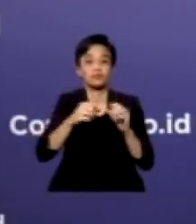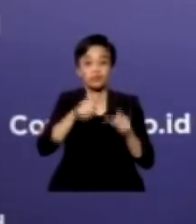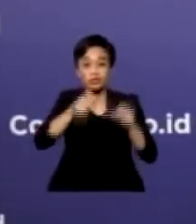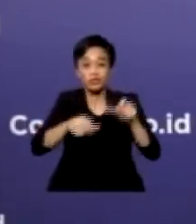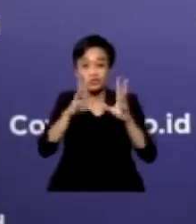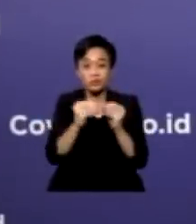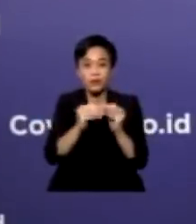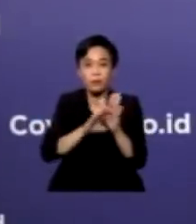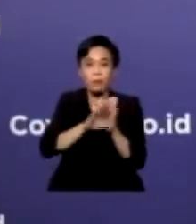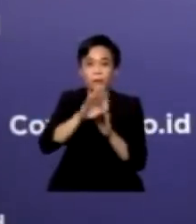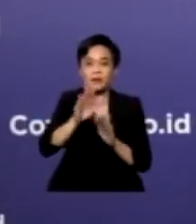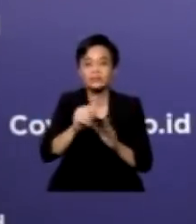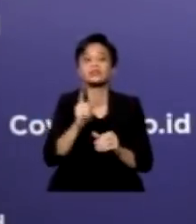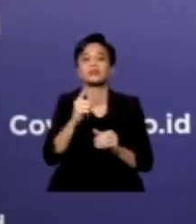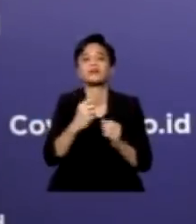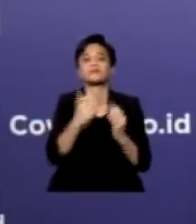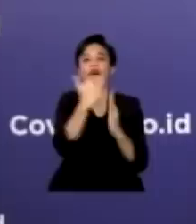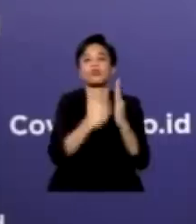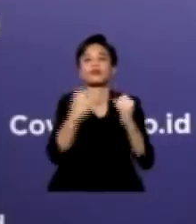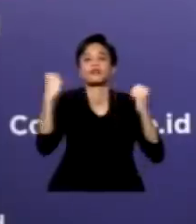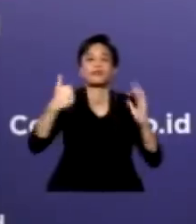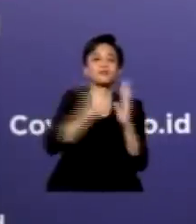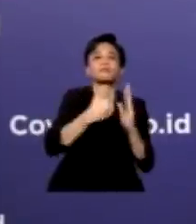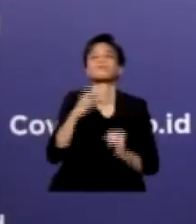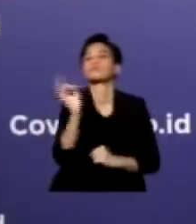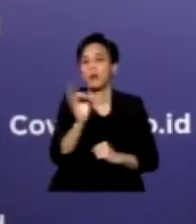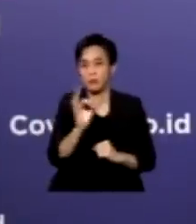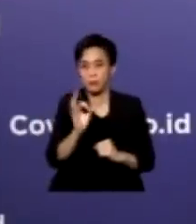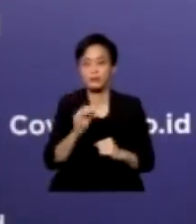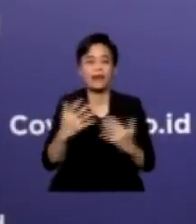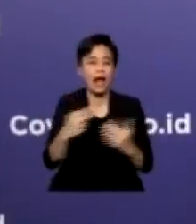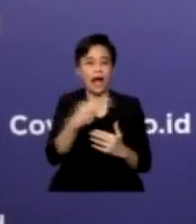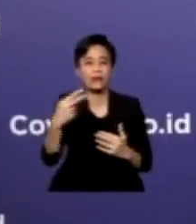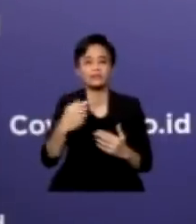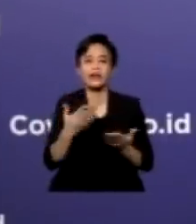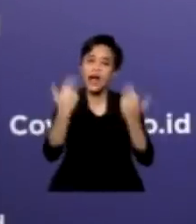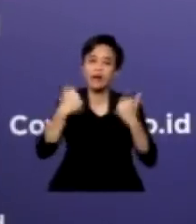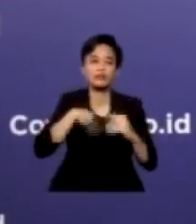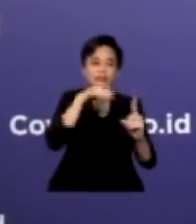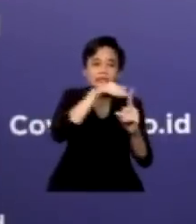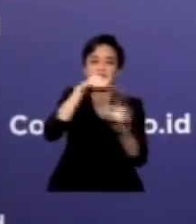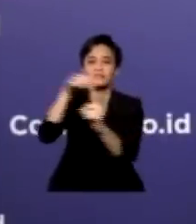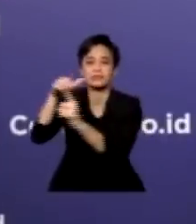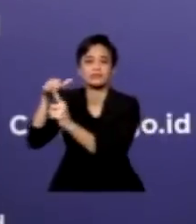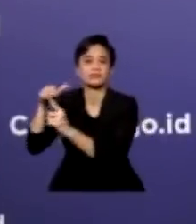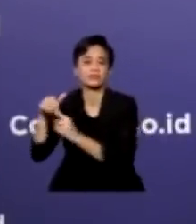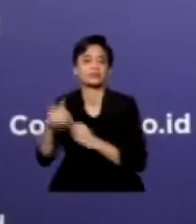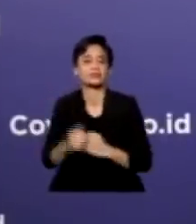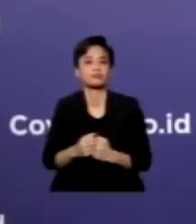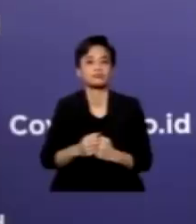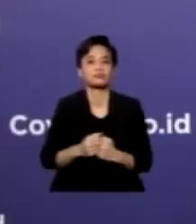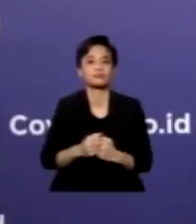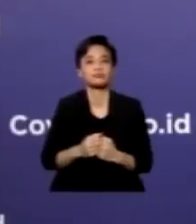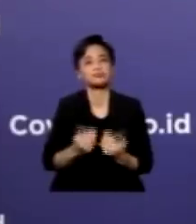oleh masyarakat kita. Oleh karena itu sudah saatnya kita saling mengingatkan dengan cara yang baik. Sudah saatnya kita